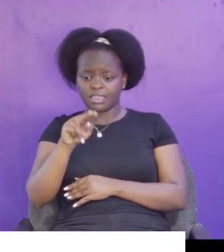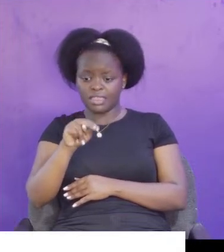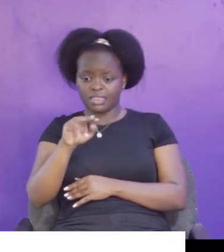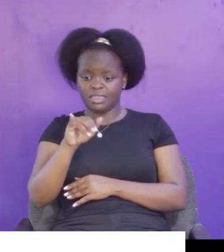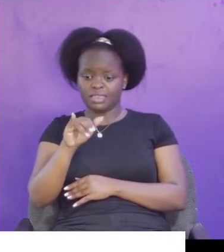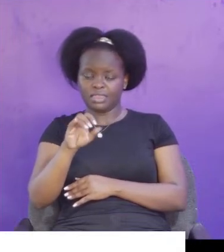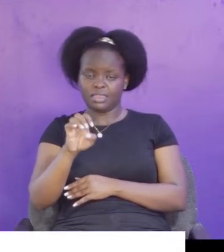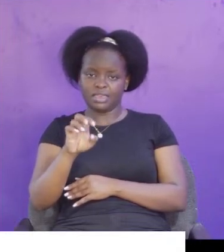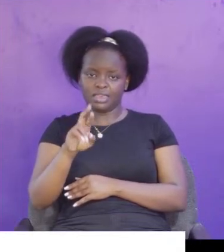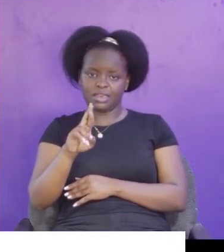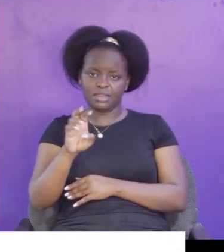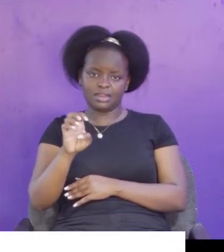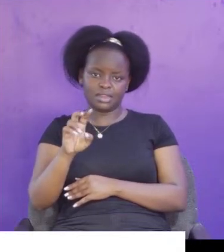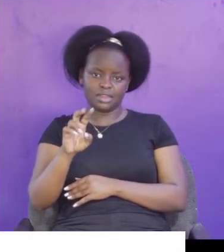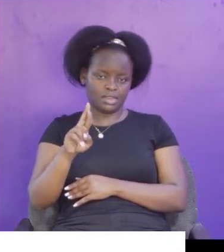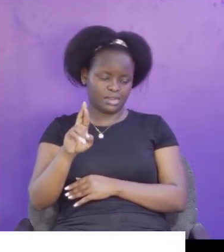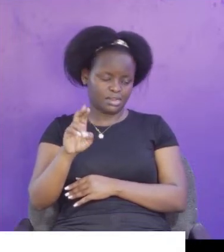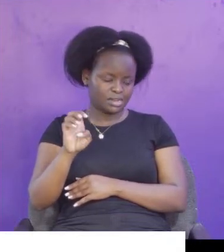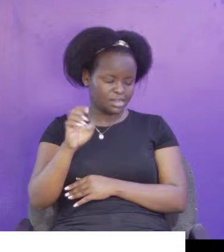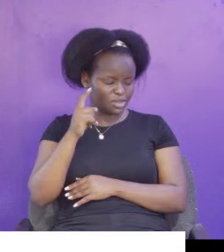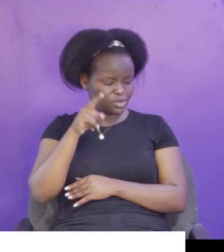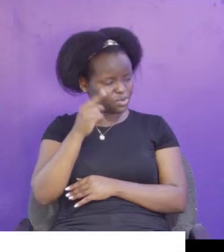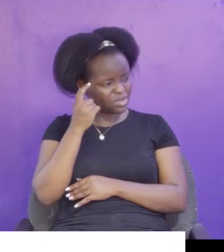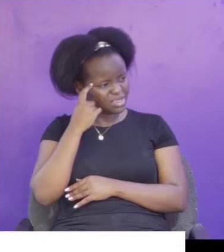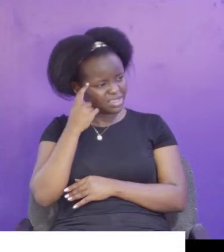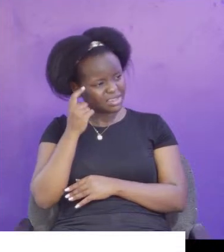jameni, unafikirianga wakiketi